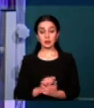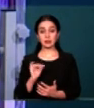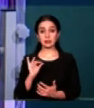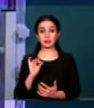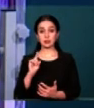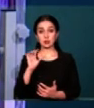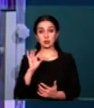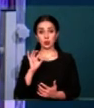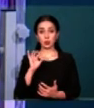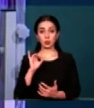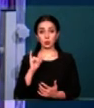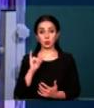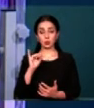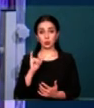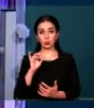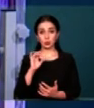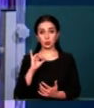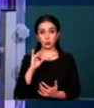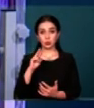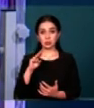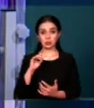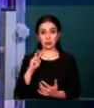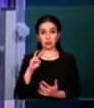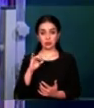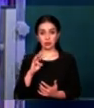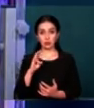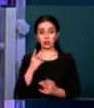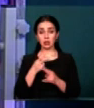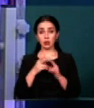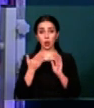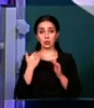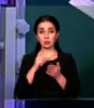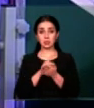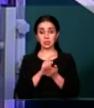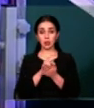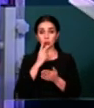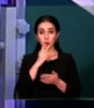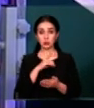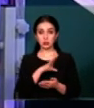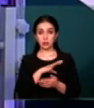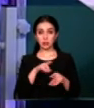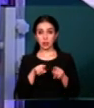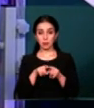Izobutilen hozir oldingi masallarimizda ko'rganimiz kabi